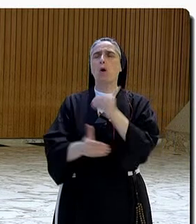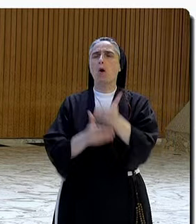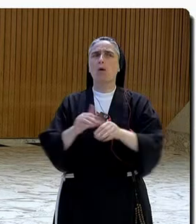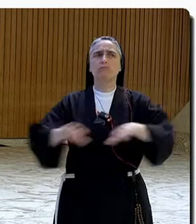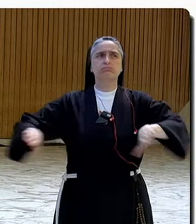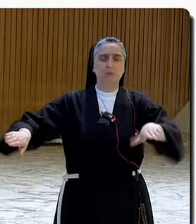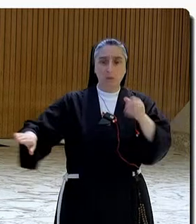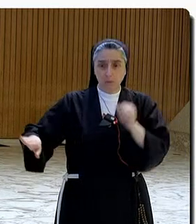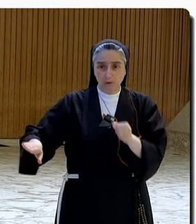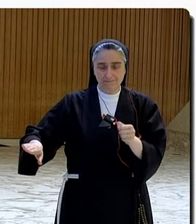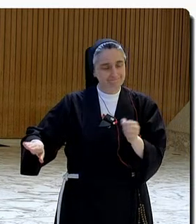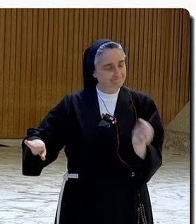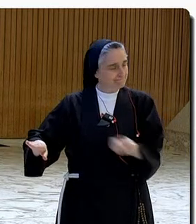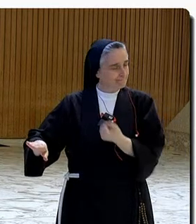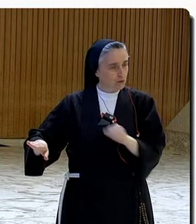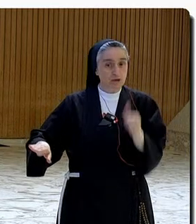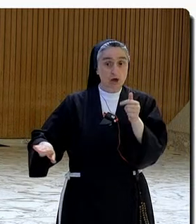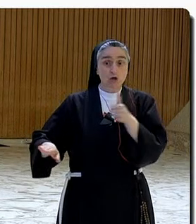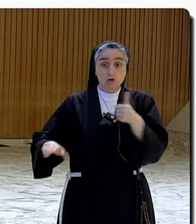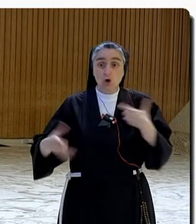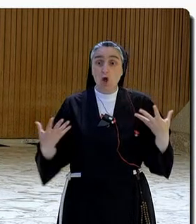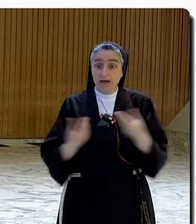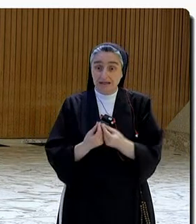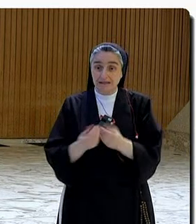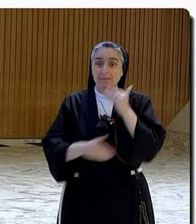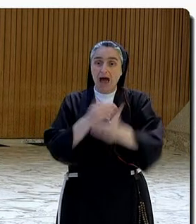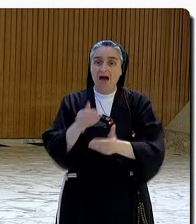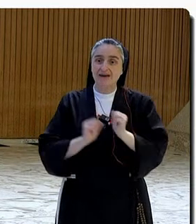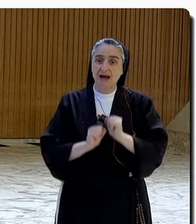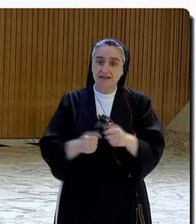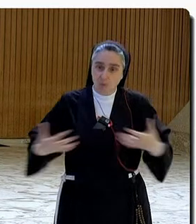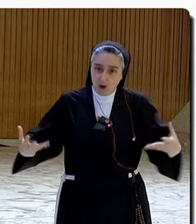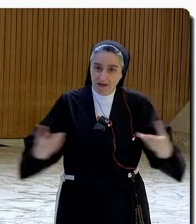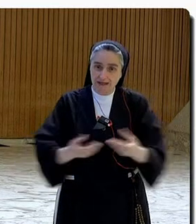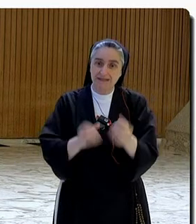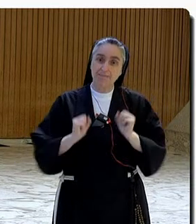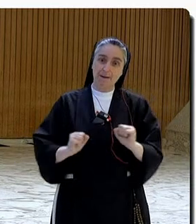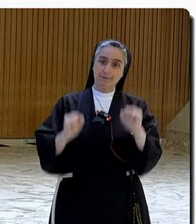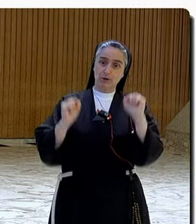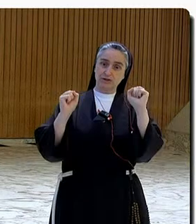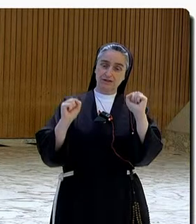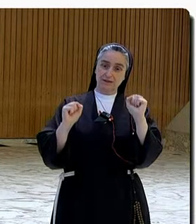conto, ma solo insieme. E allora,